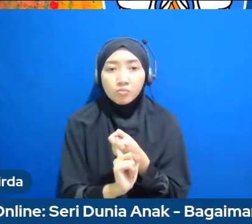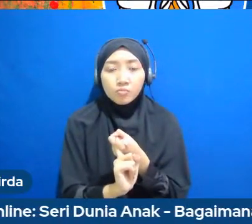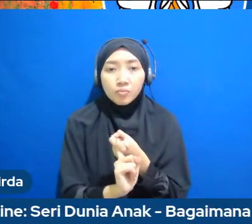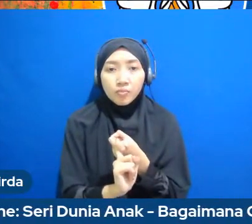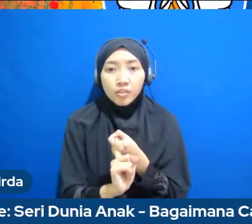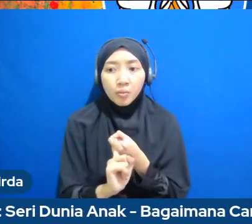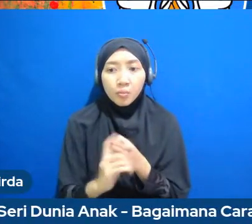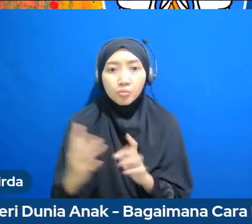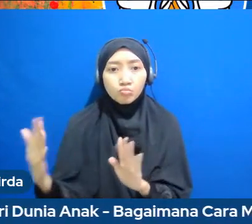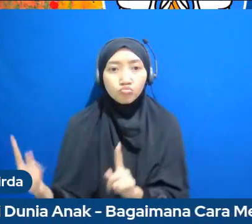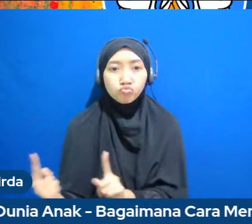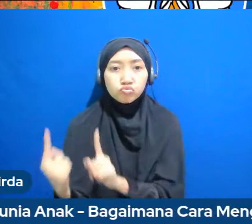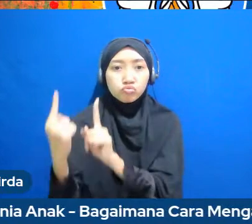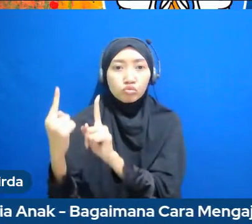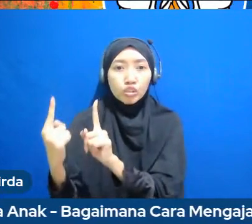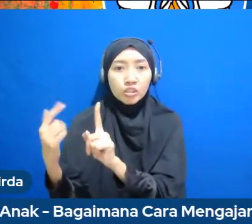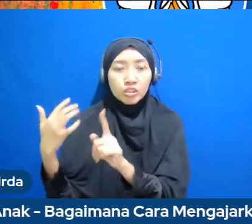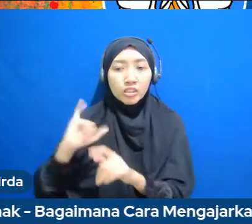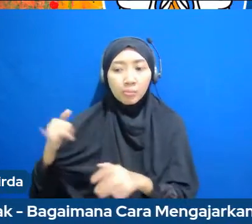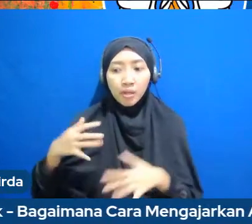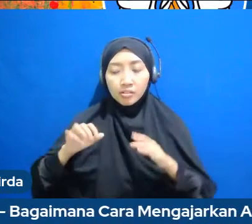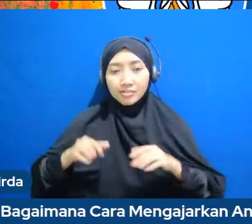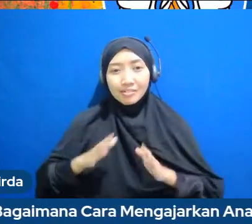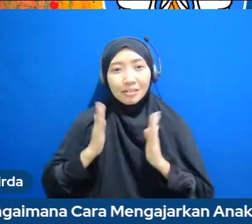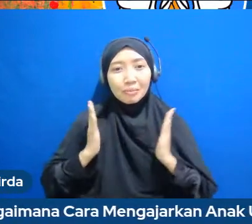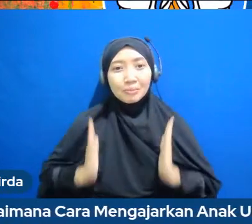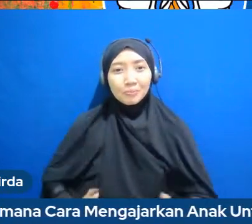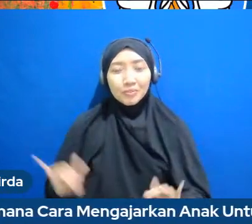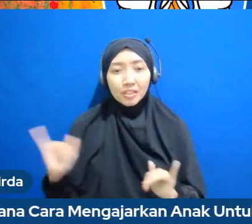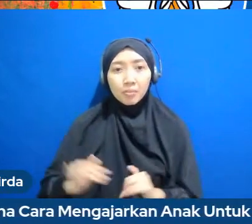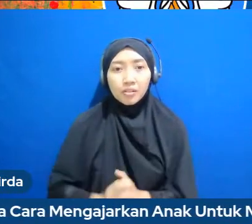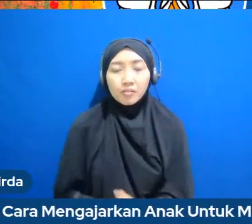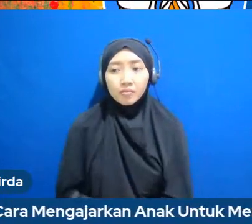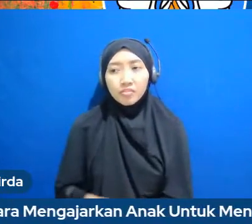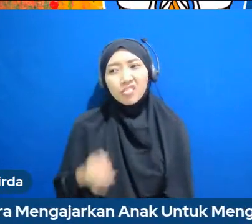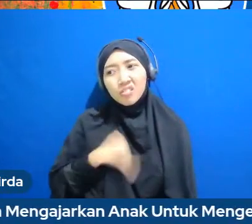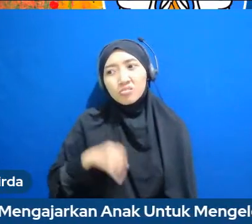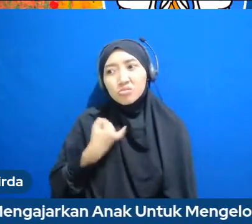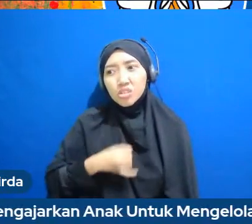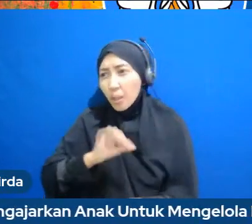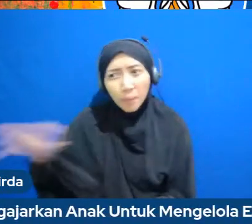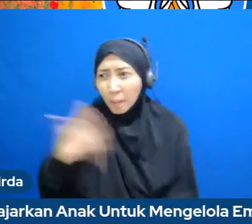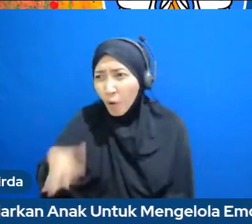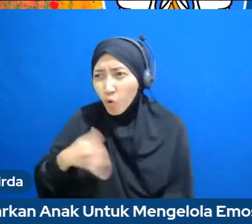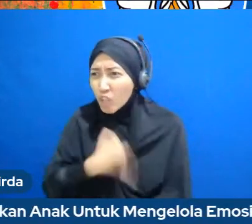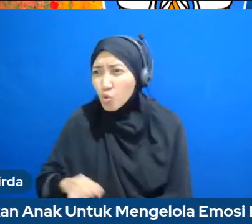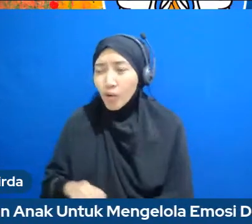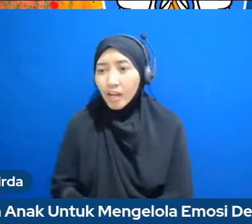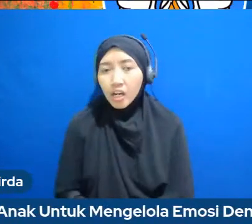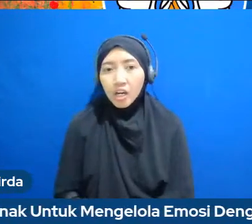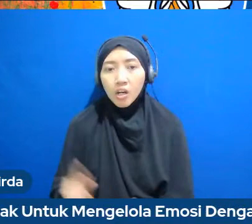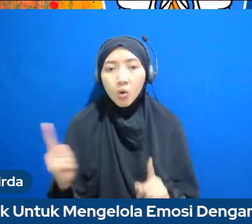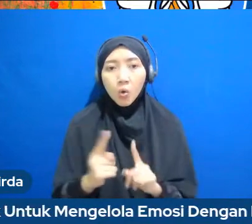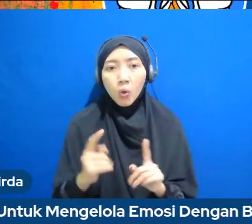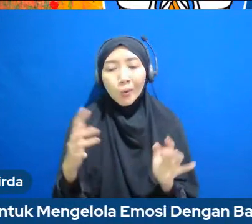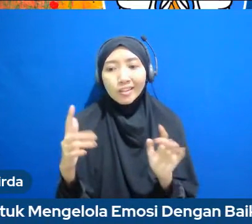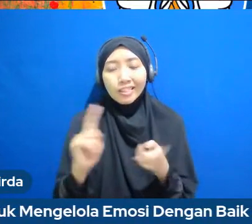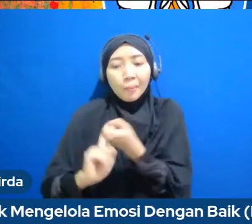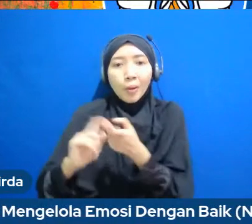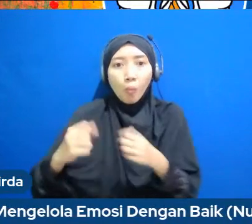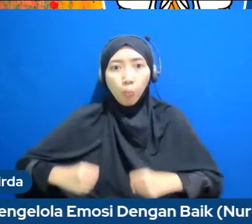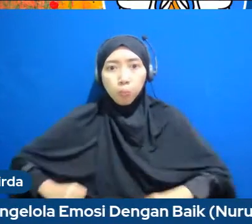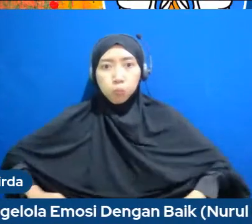wah, nggak mau, aku nggak suka. Kalau badannya gede, gue nggak suka, balikin, gitu kan. Itu kan ekspresi emosi kan ada konteks itu. Nah,